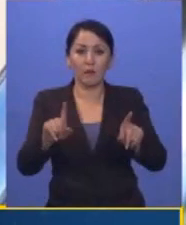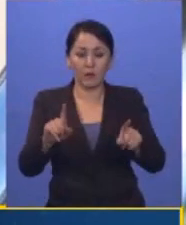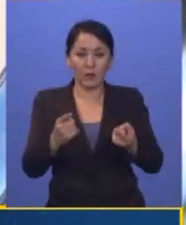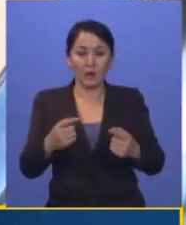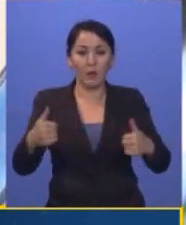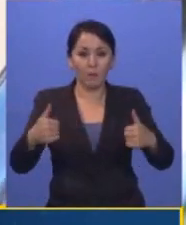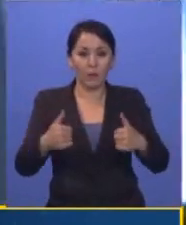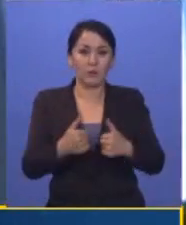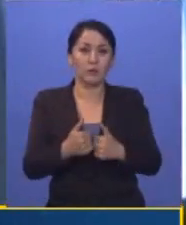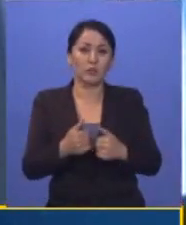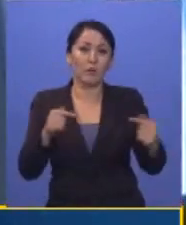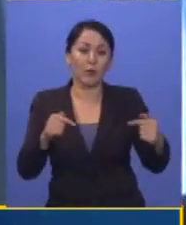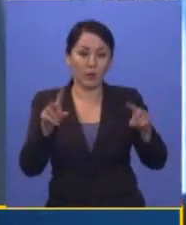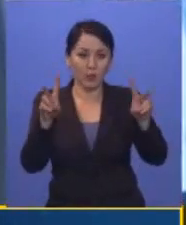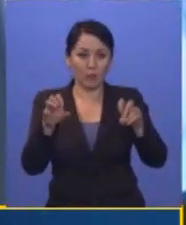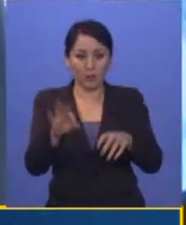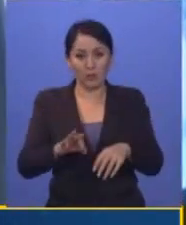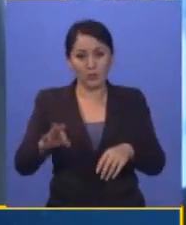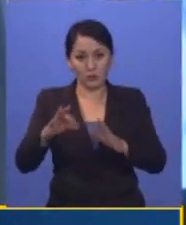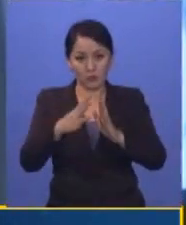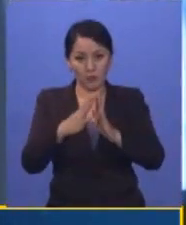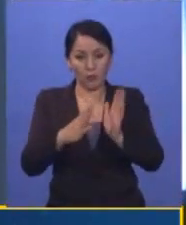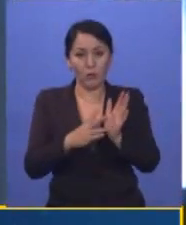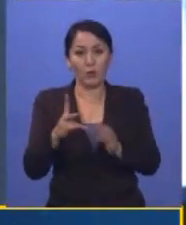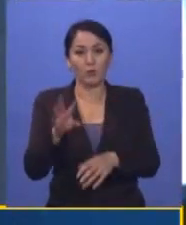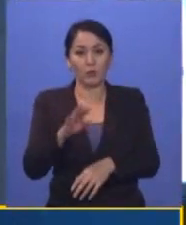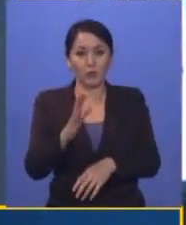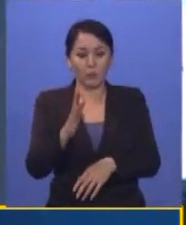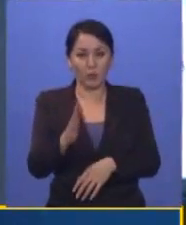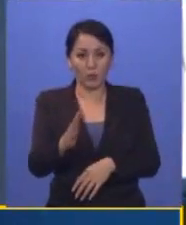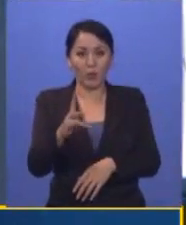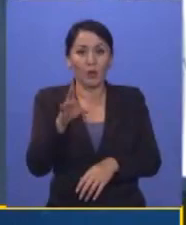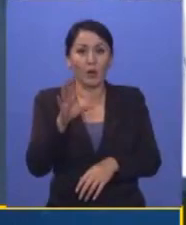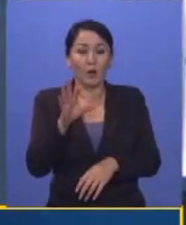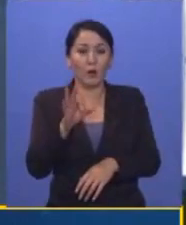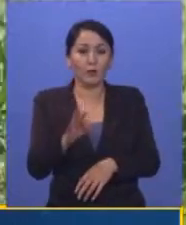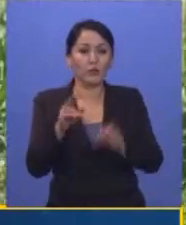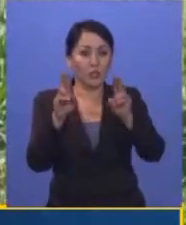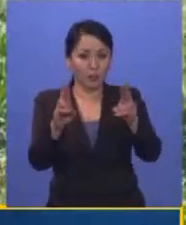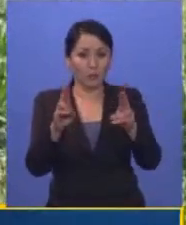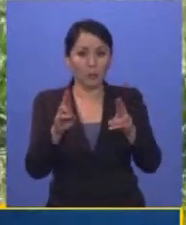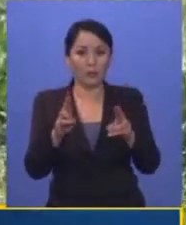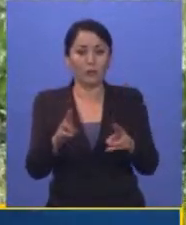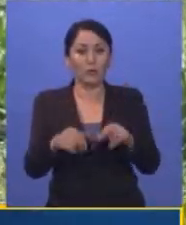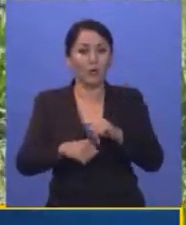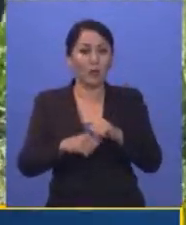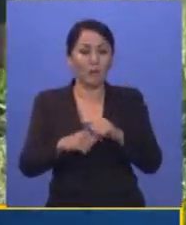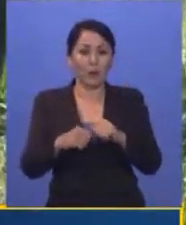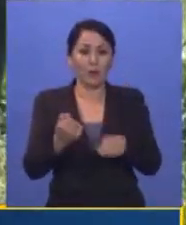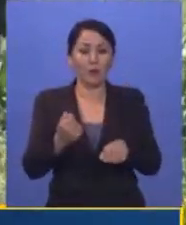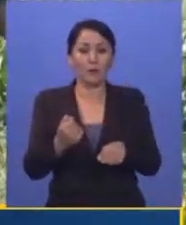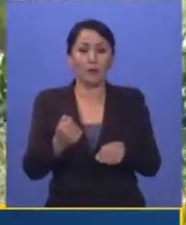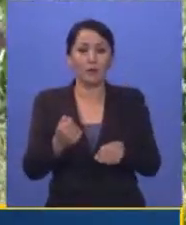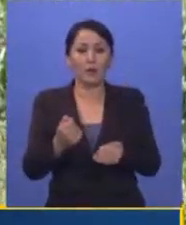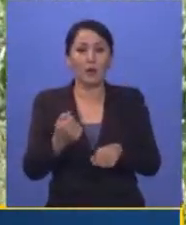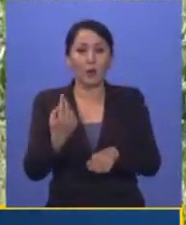көлік оқиғасына жол жоқ облыстық акциясы 19 маусымға дейін жалғасады. Алайда жол қағидаларын, ережелерін, өрескел бұзушылықтарды және